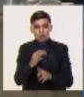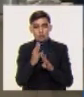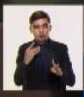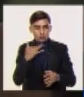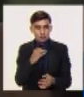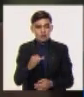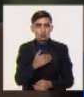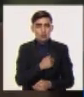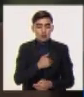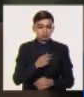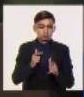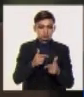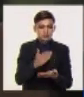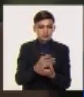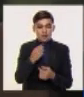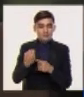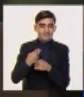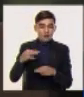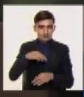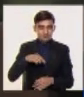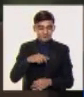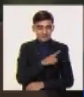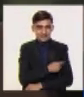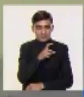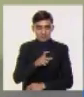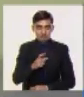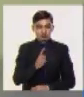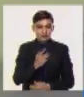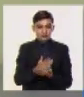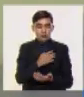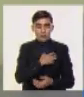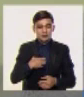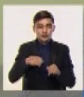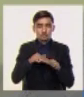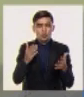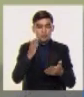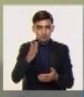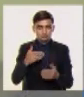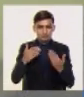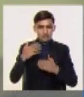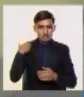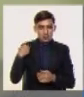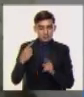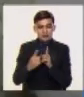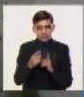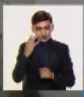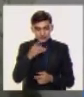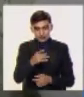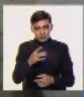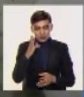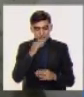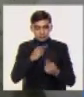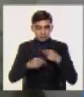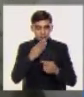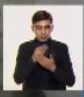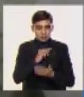желающих получить место. Уволенный доктор ждет заседания согласительной комиссии. На днях должен сесть за стол переговоров с начальством. Он надеется, что все-таки сможет